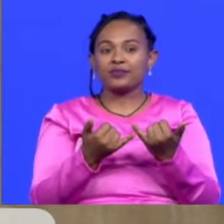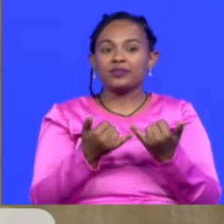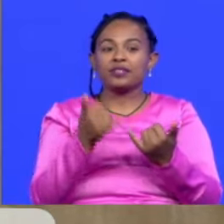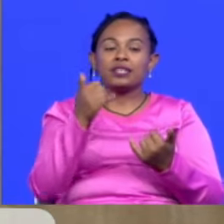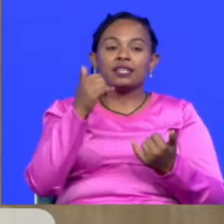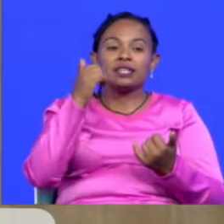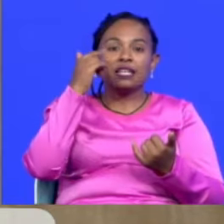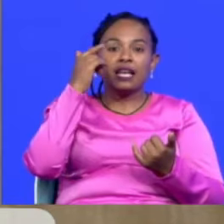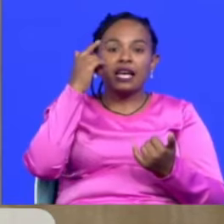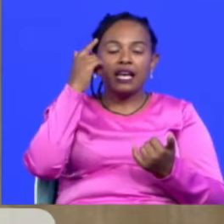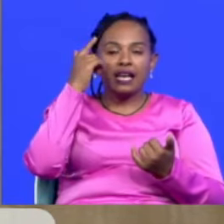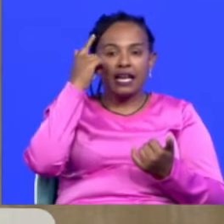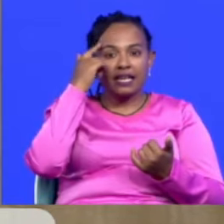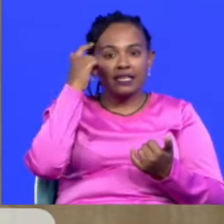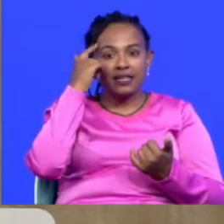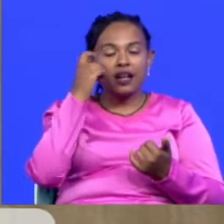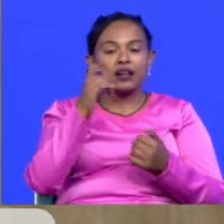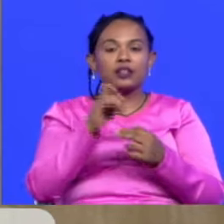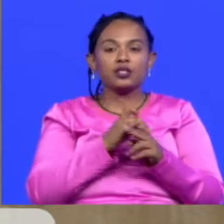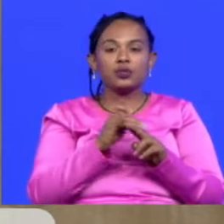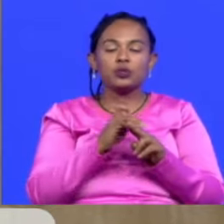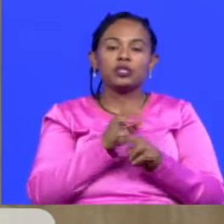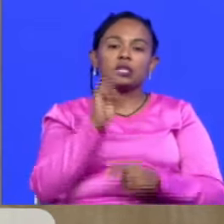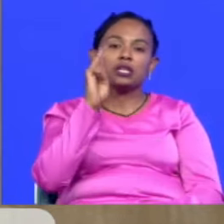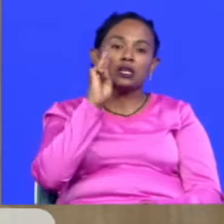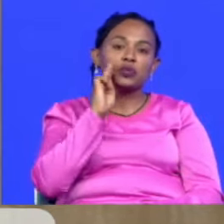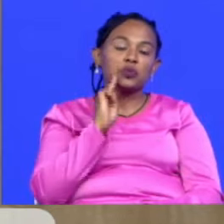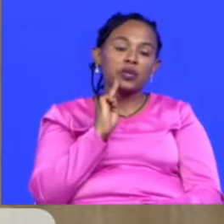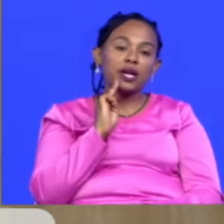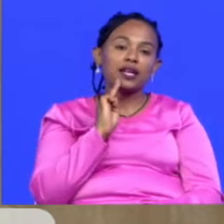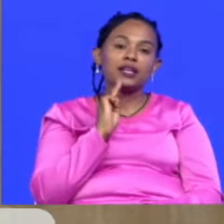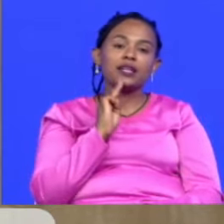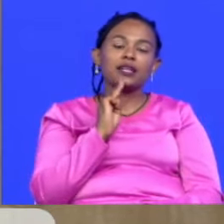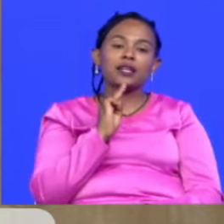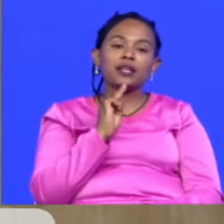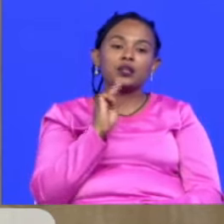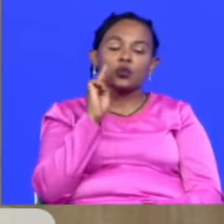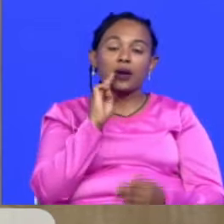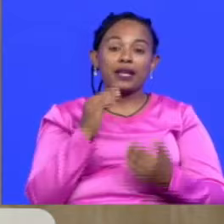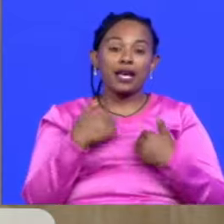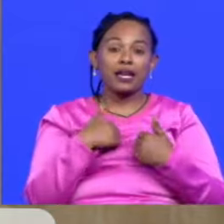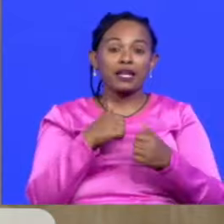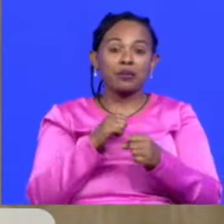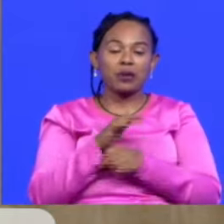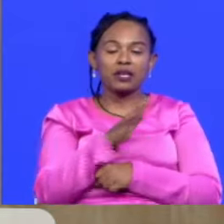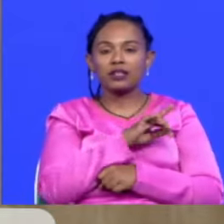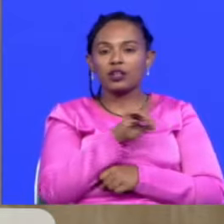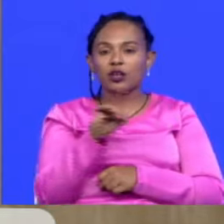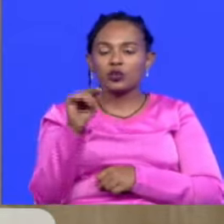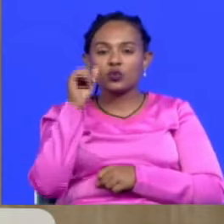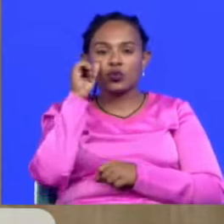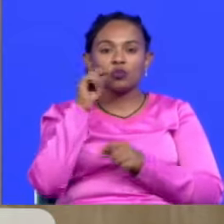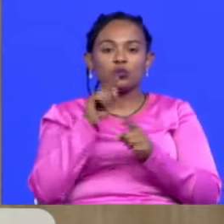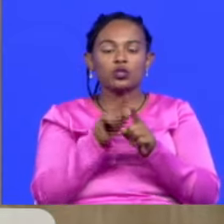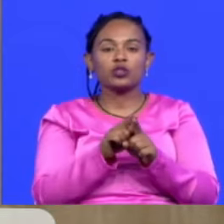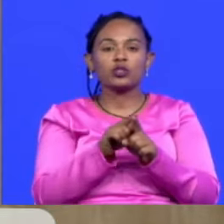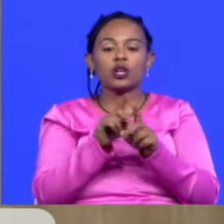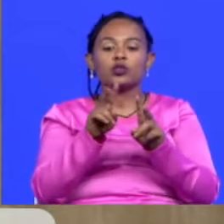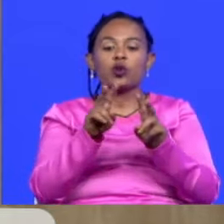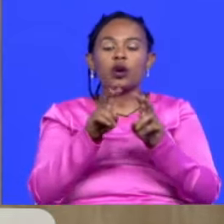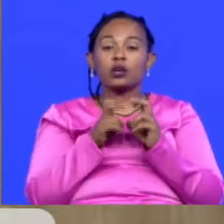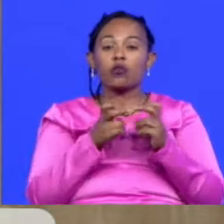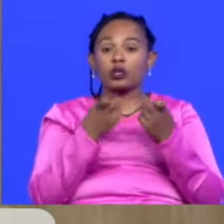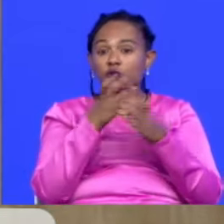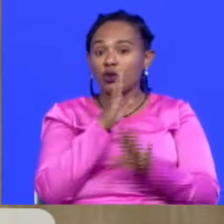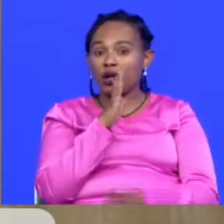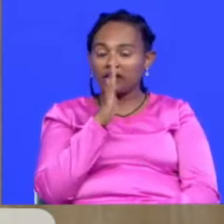ለኤርትራ፣ ለጅቡቲ፣ ለኬንያ፣ ለሱዳን፣ ለሶማሊያ ያለ መልእክት እነሱ ወንድሞቻችን ናቸው። ክፉዋቸውን እኛ